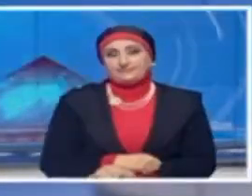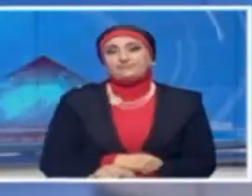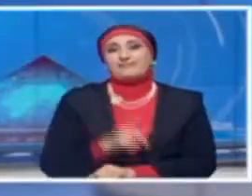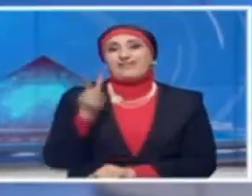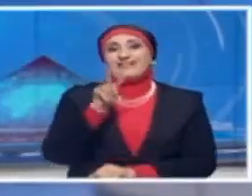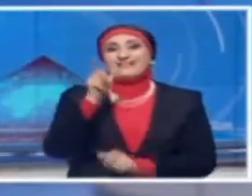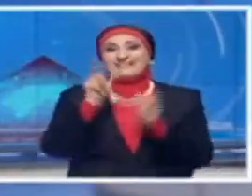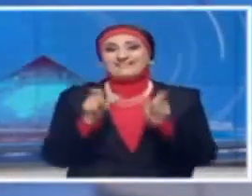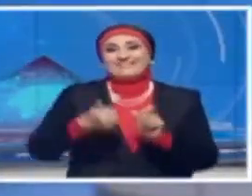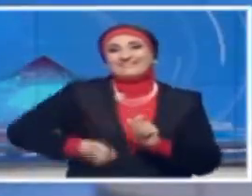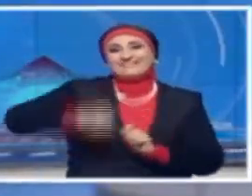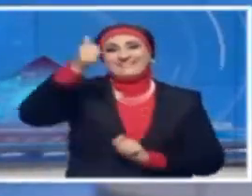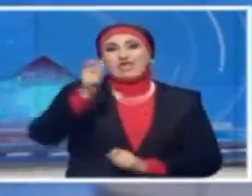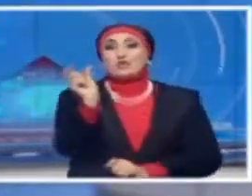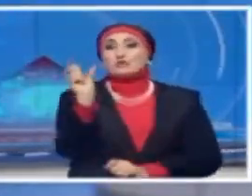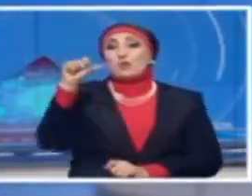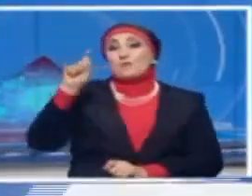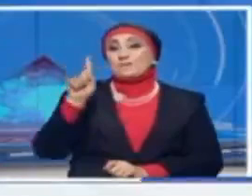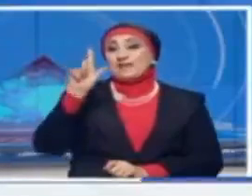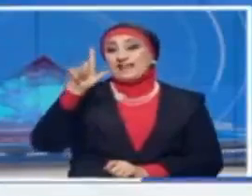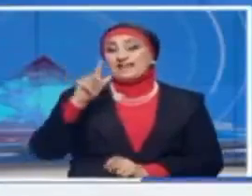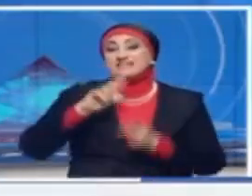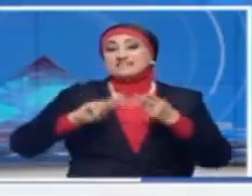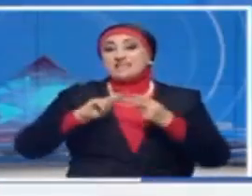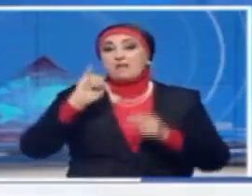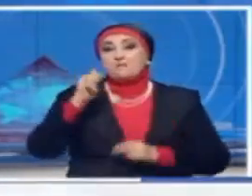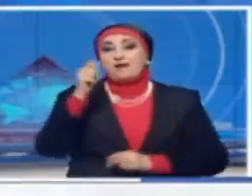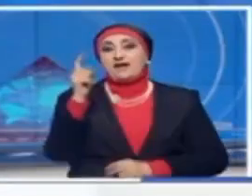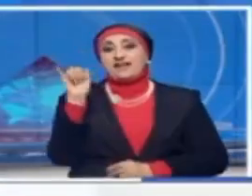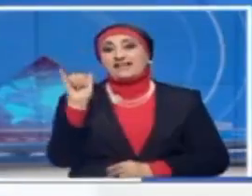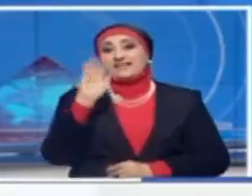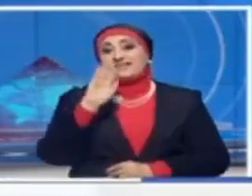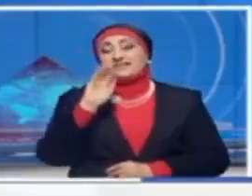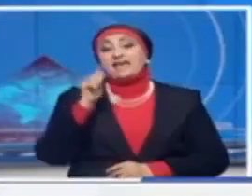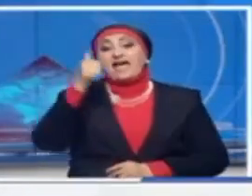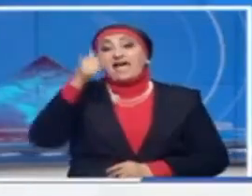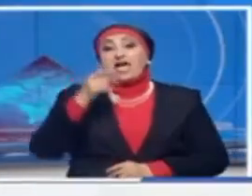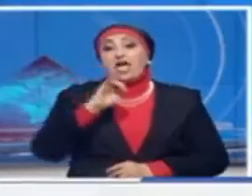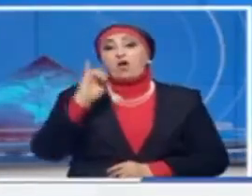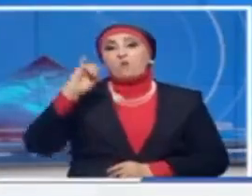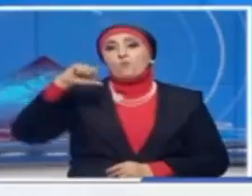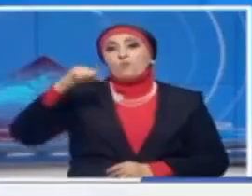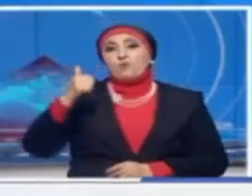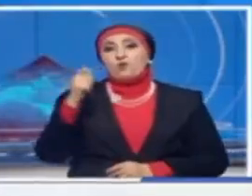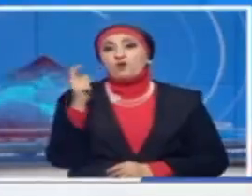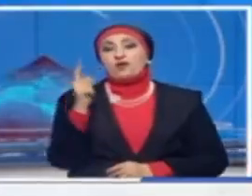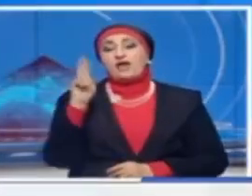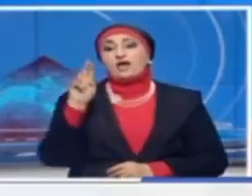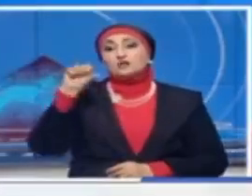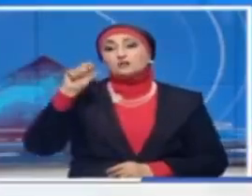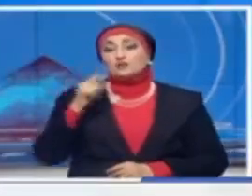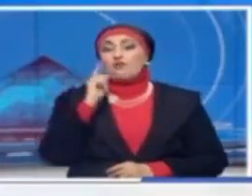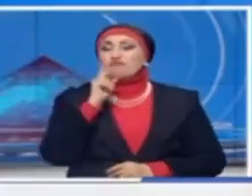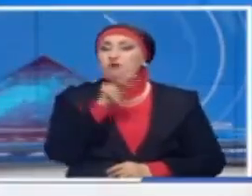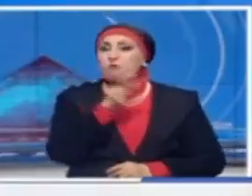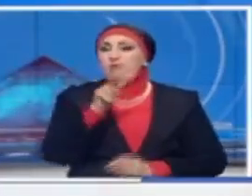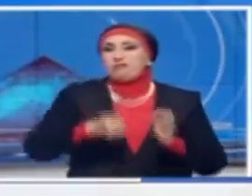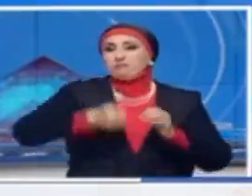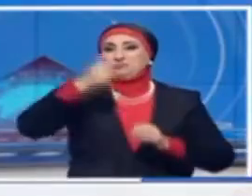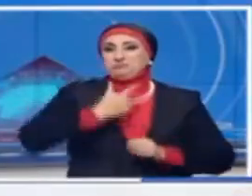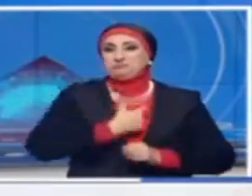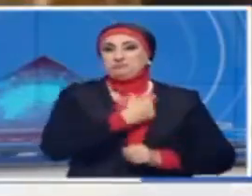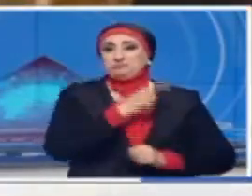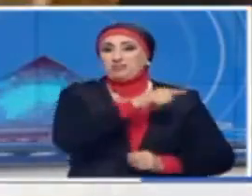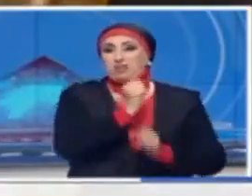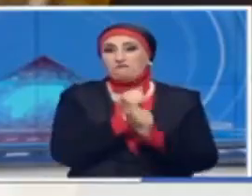تسلم الفائزان بجائزة نوبل للسلام ماريا ريسا وديمتري موراتوف الجائزة تقديرا لجهودهما في الكفاح من أجل حرية التعبير